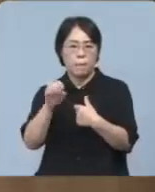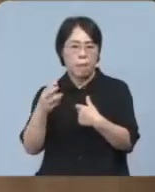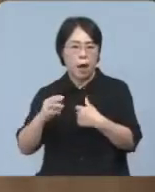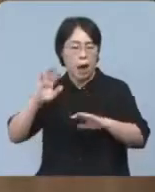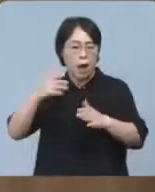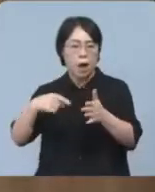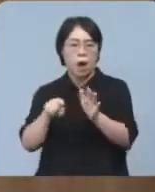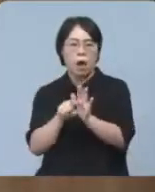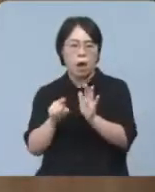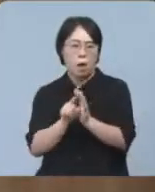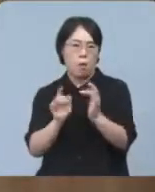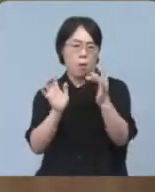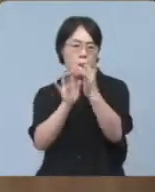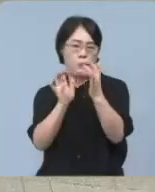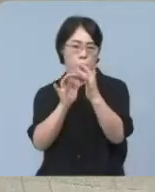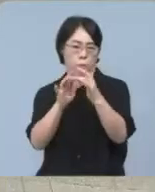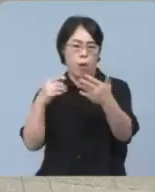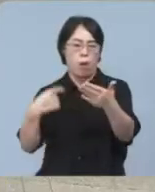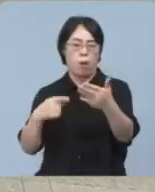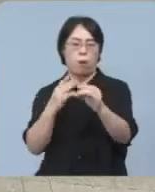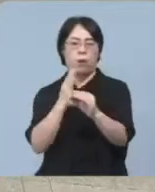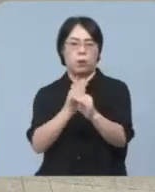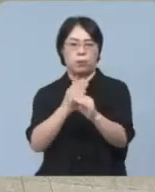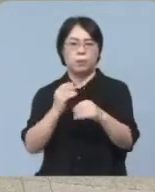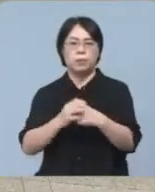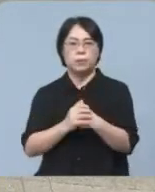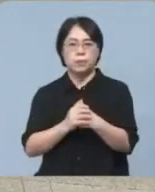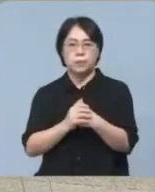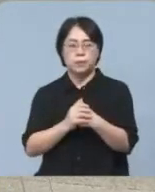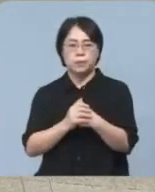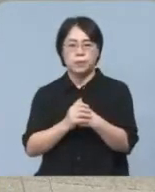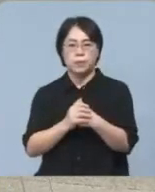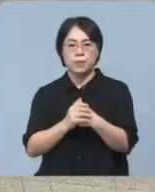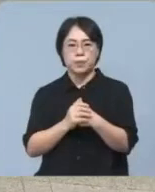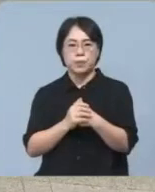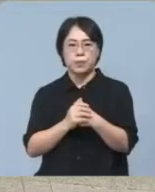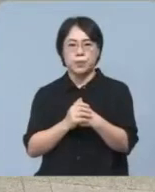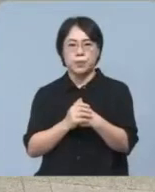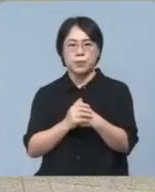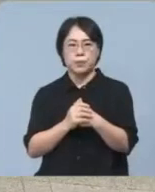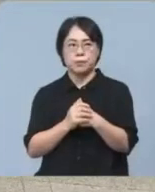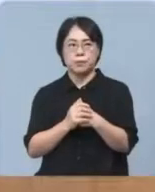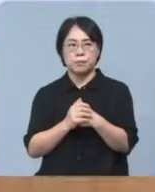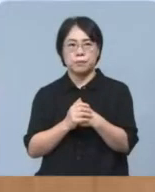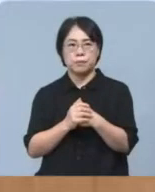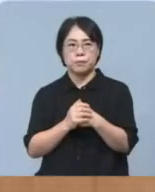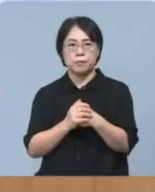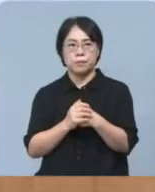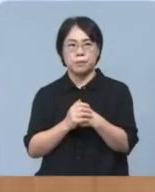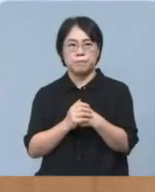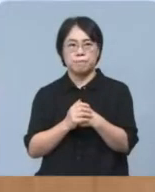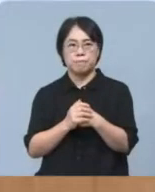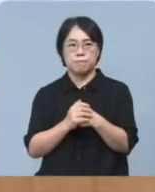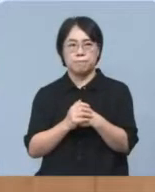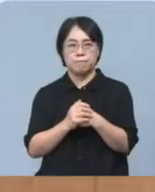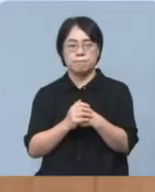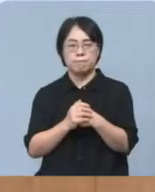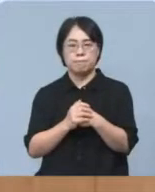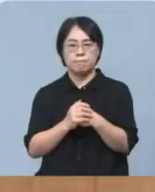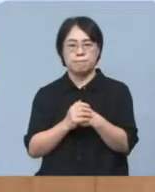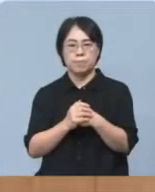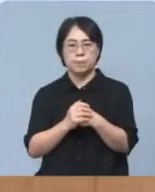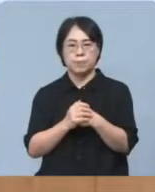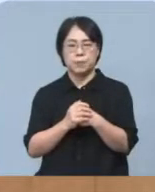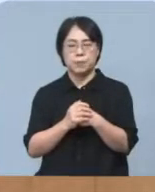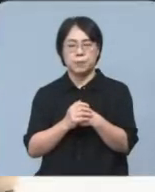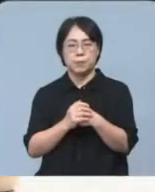온라인 수업 준비를 하고 있습니다 테스터가 꼭 그 했다 원래 네 분의 빨리 및 erp 하루를 시체가 루피 만나야 솔직